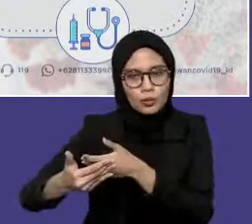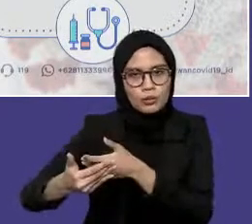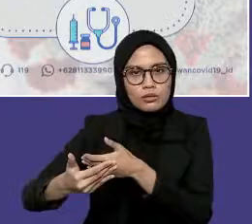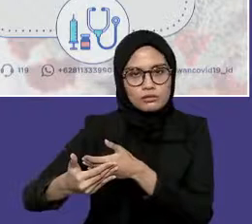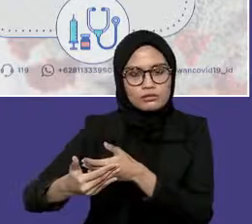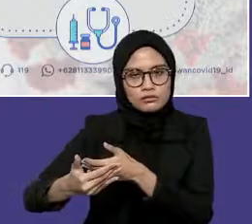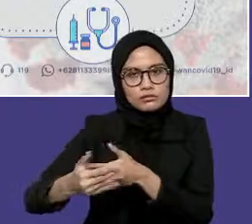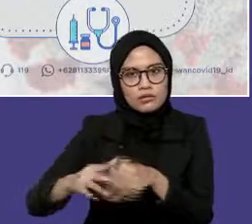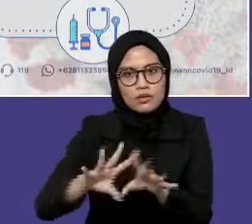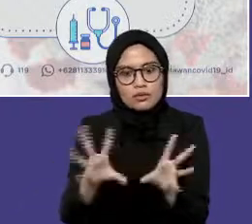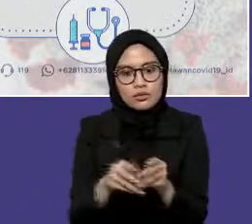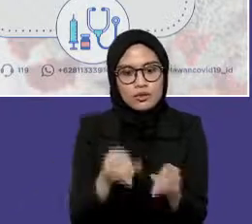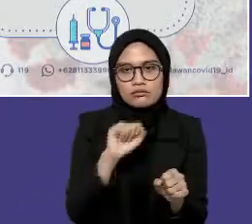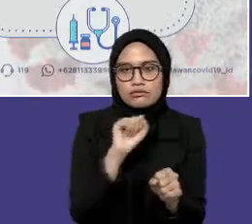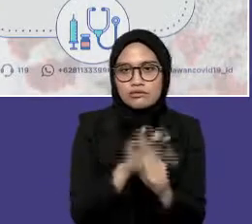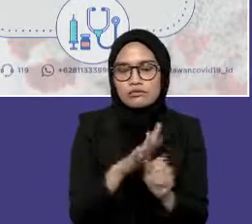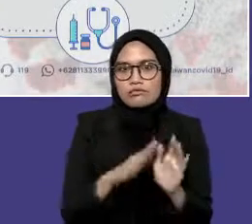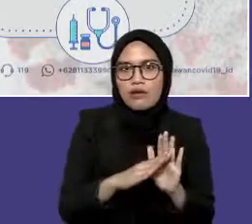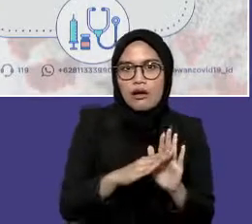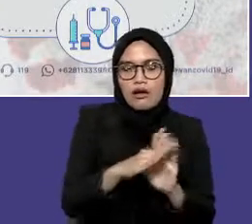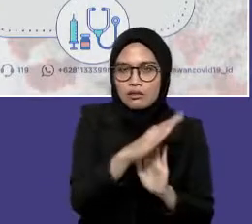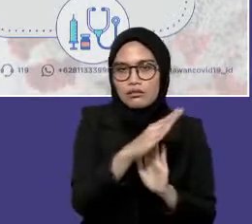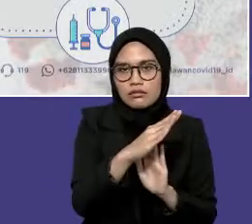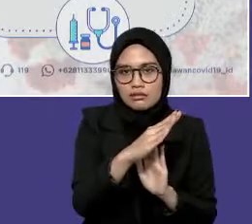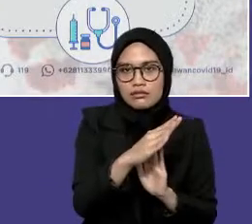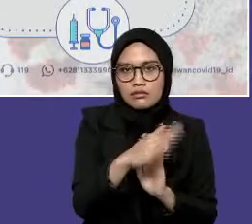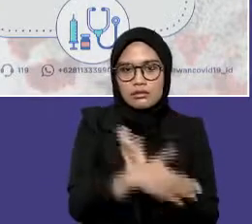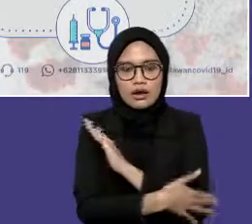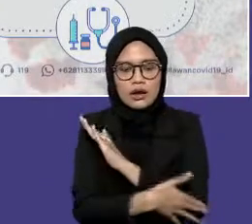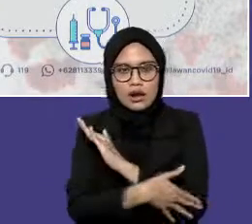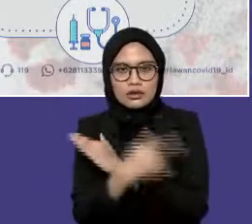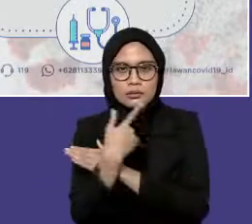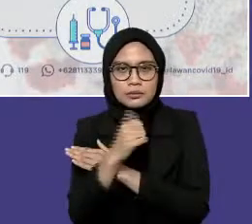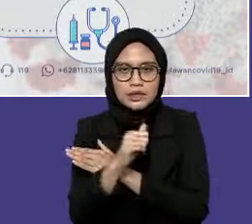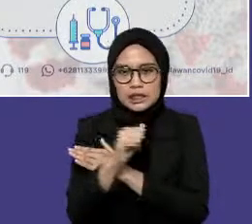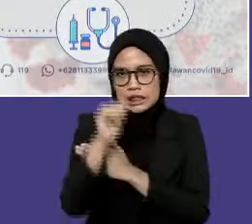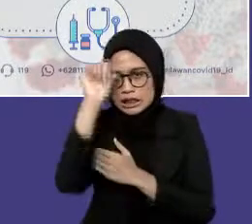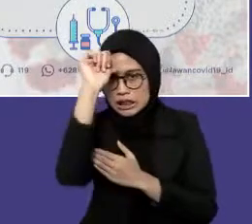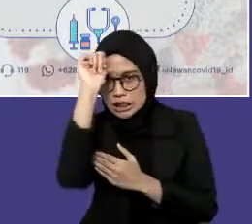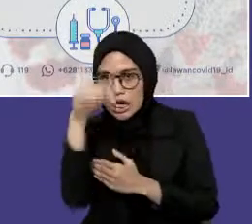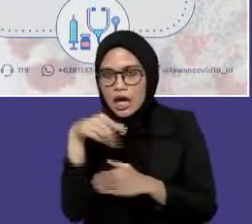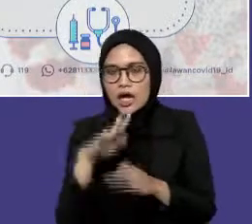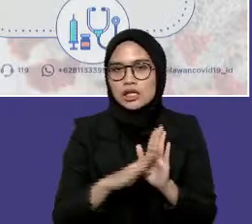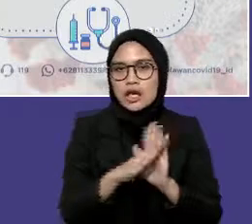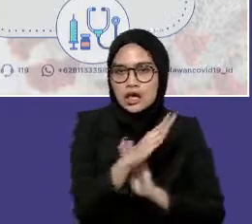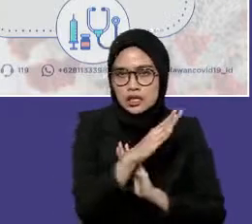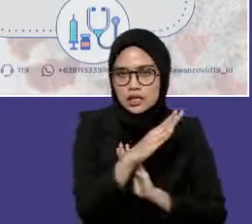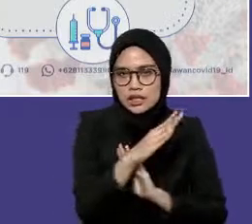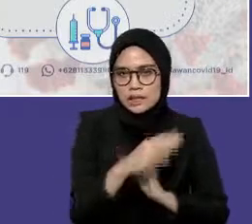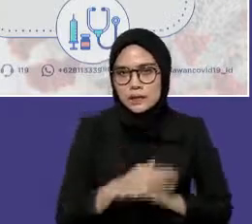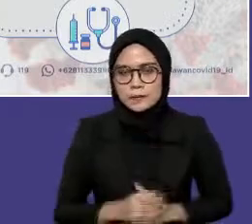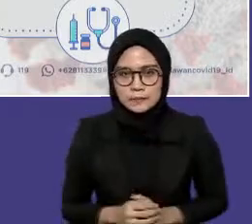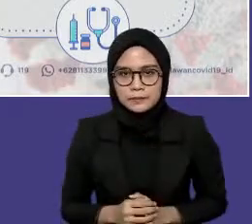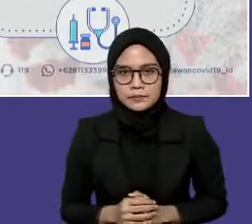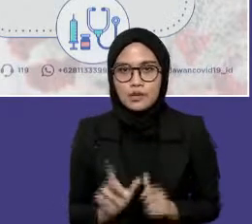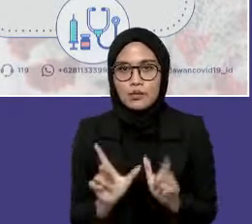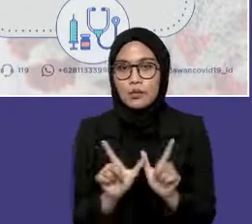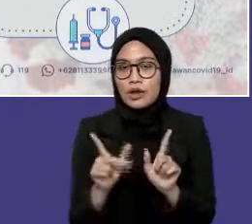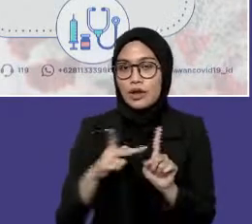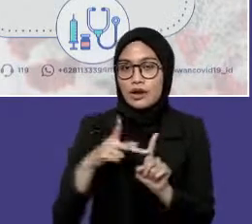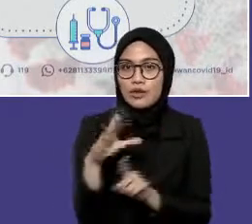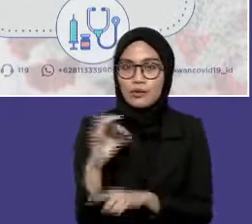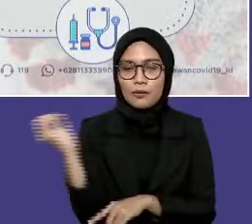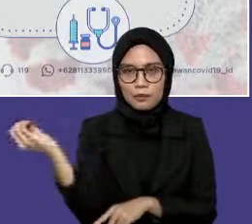menimbulkan lonjakan kasus di berbagai negara, khususnya di India. WHO menetapkan varian ini sebagai